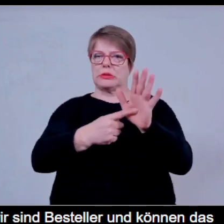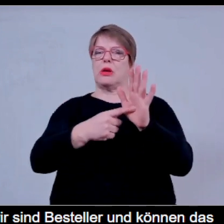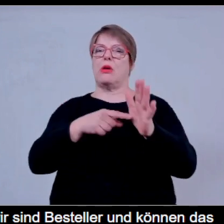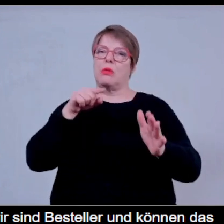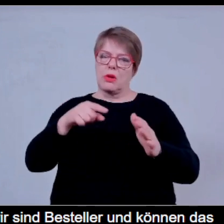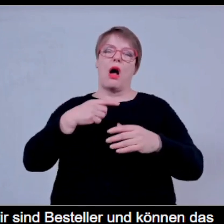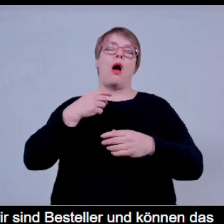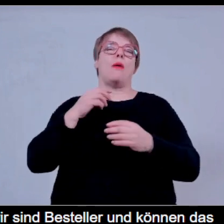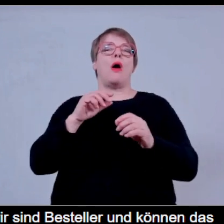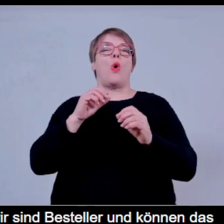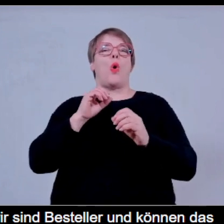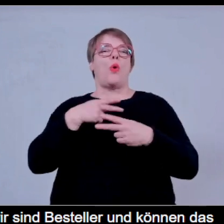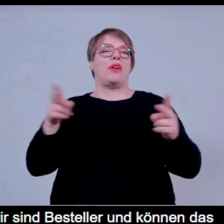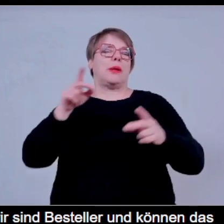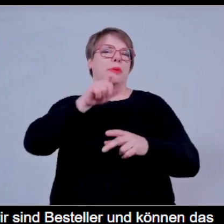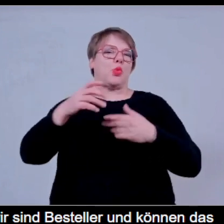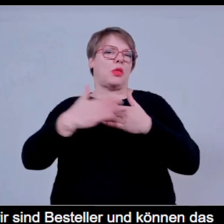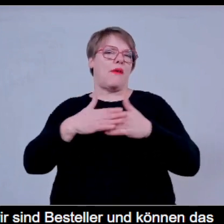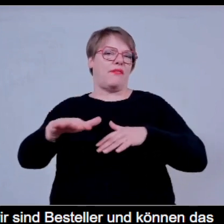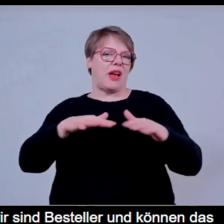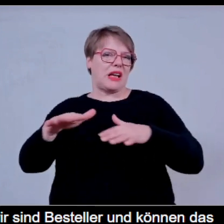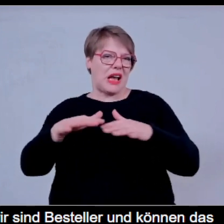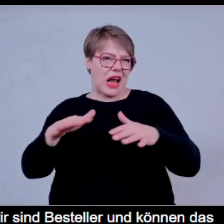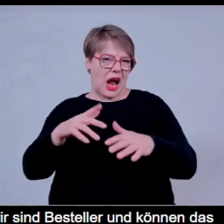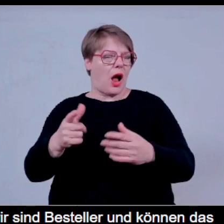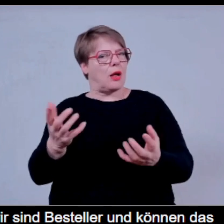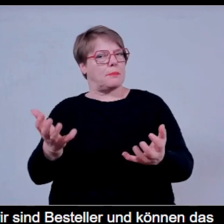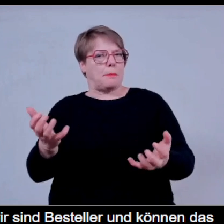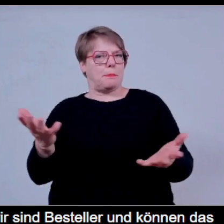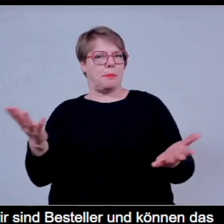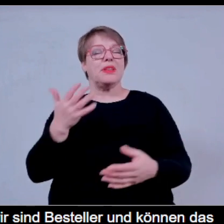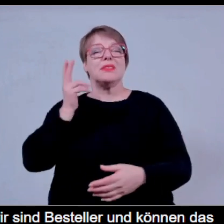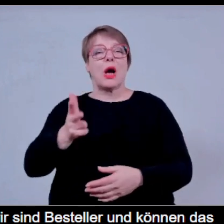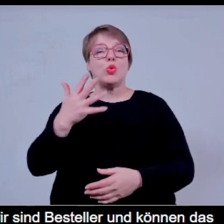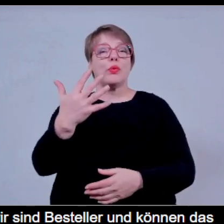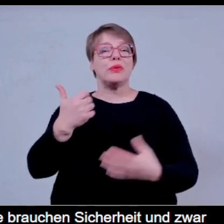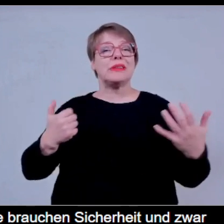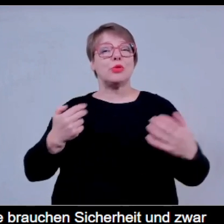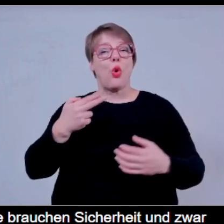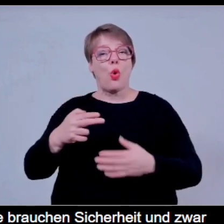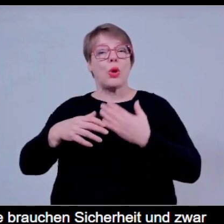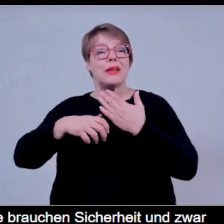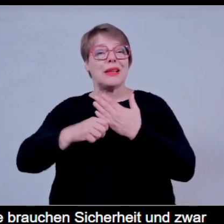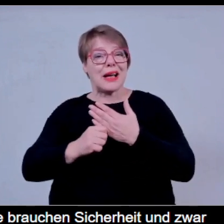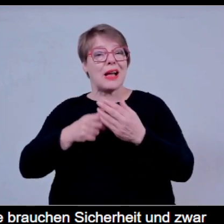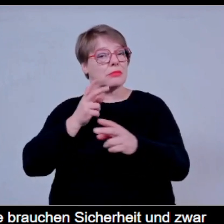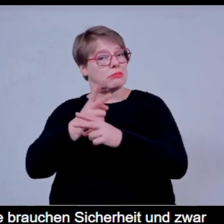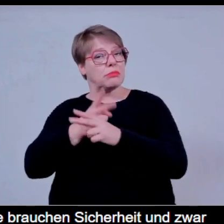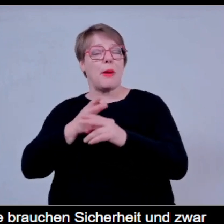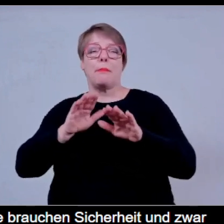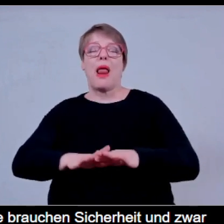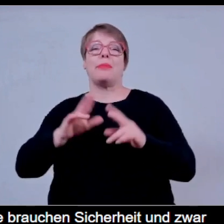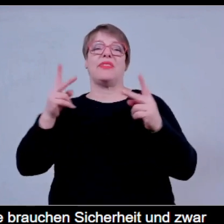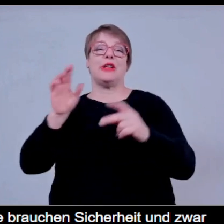junge Menschen gerade im ländlichen Raum profitieren. Wir weiten ja hier aus. Beim MVV Stadt- und Landkreis Rosenheim, Landkreis